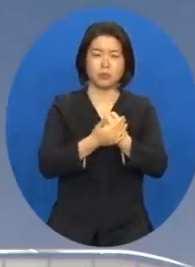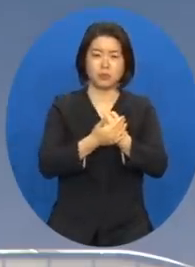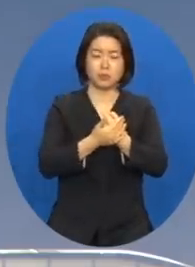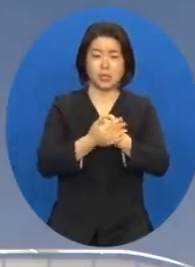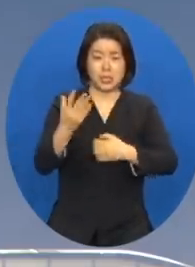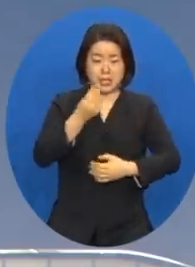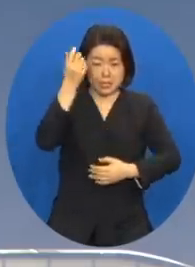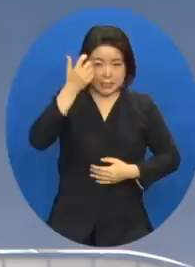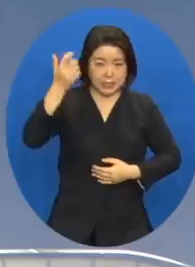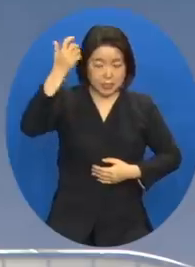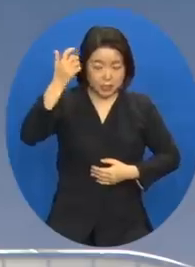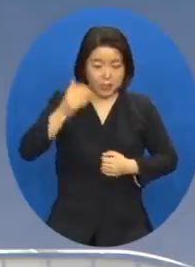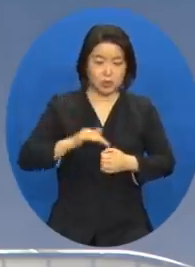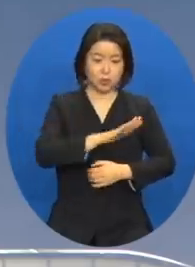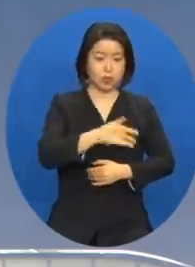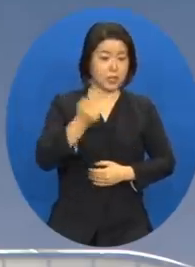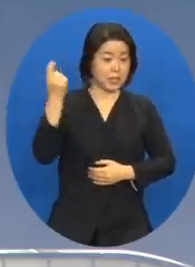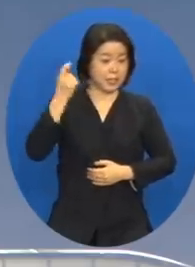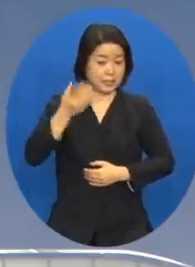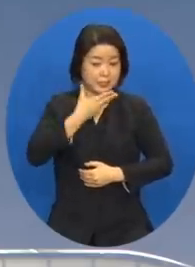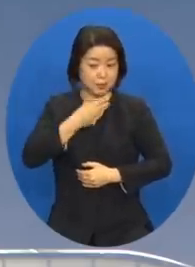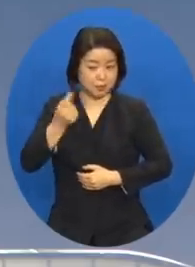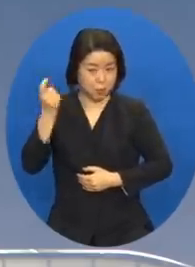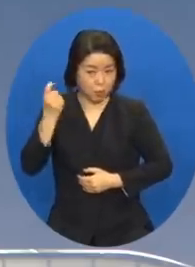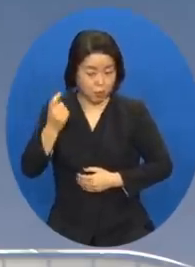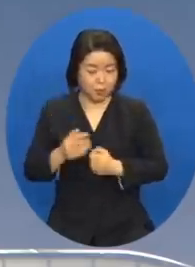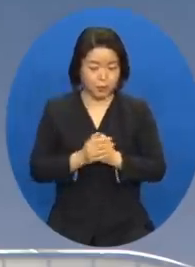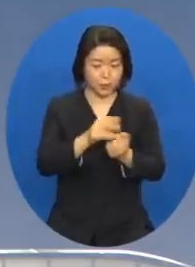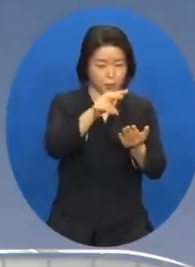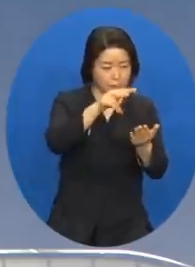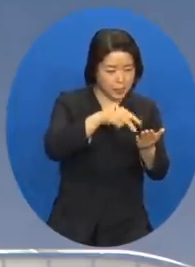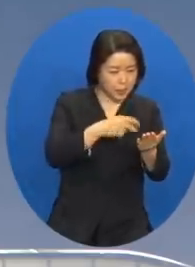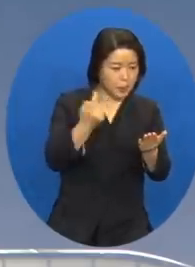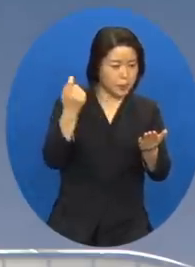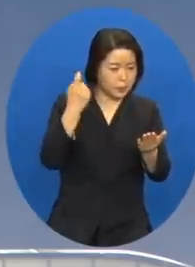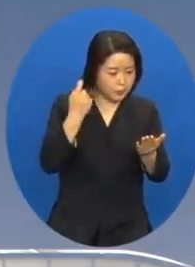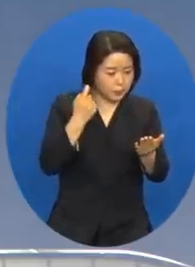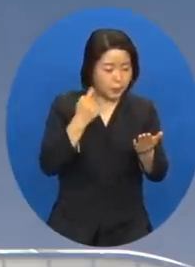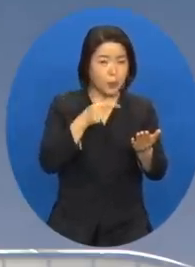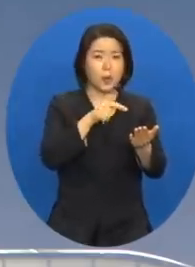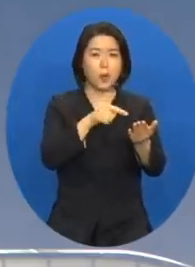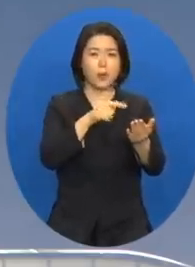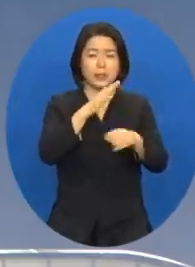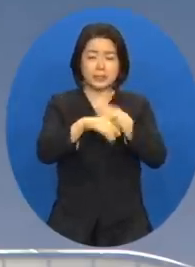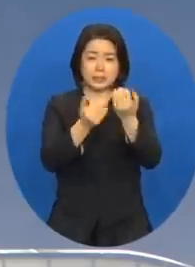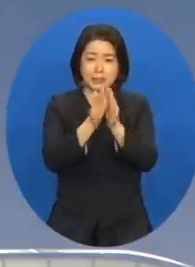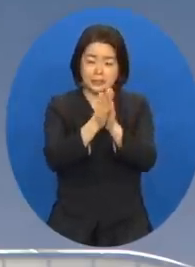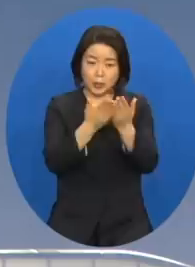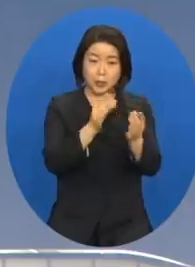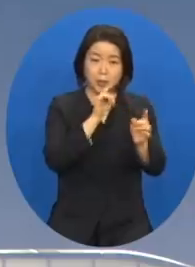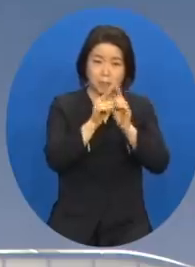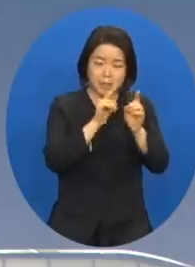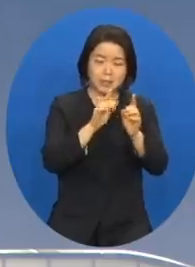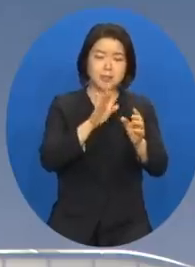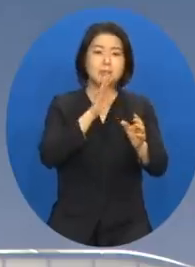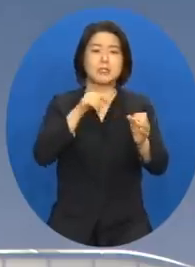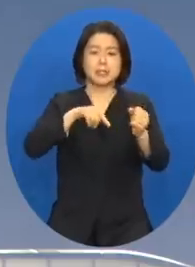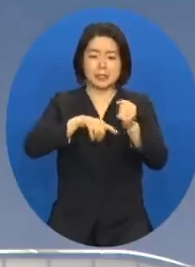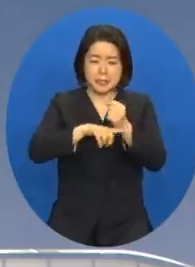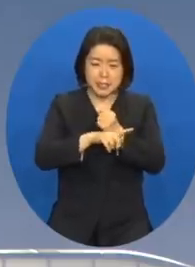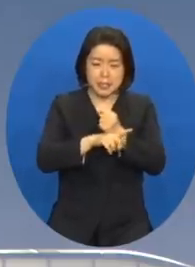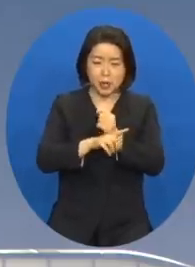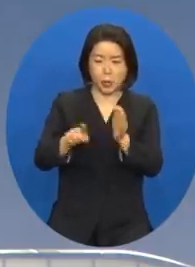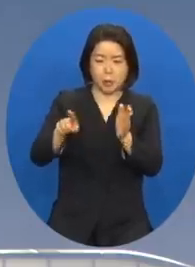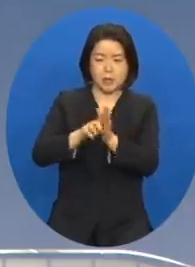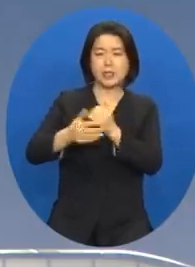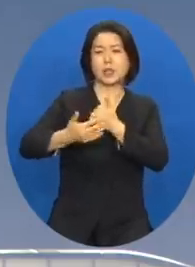우리가 들은 복음, 우리가 읽고 또 듣고 배운 성경 말씀이 진리라고 믿어지게